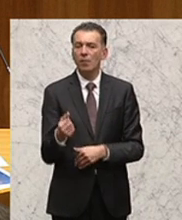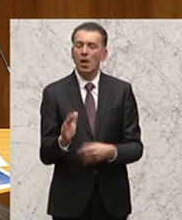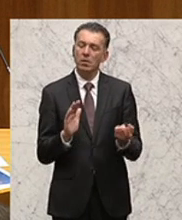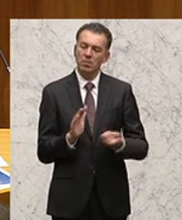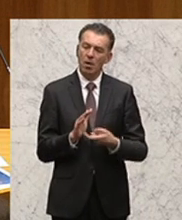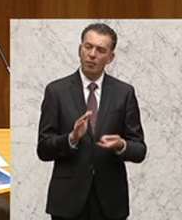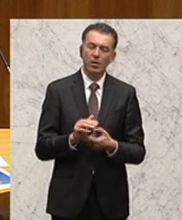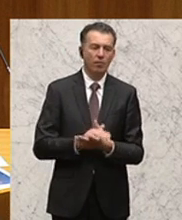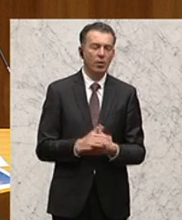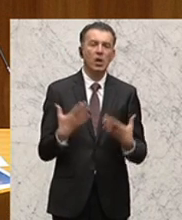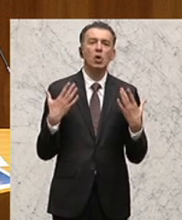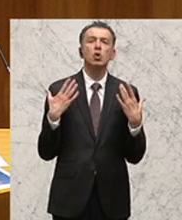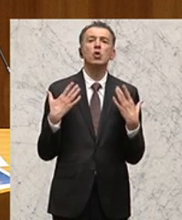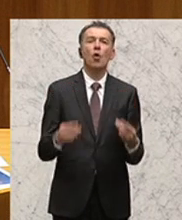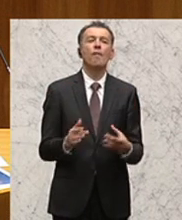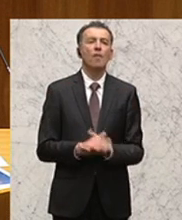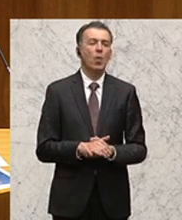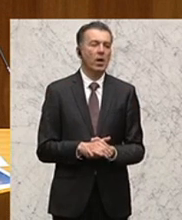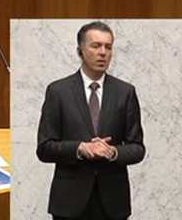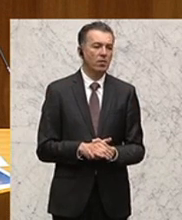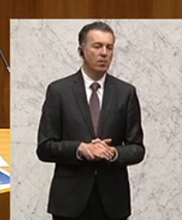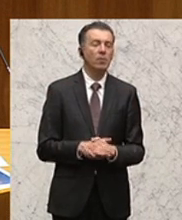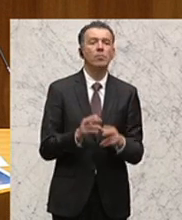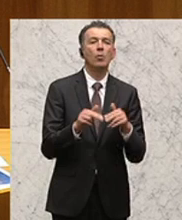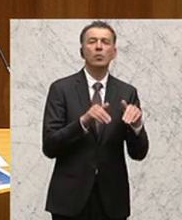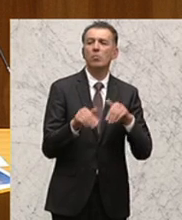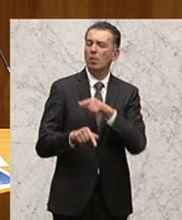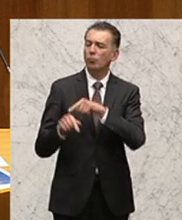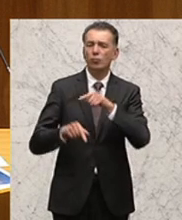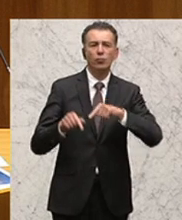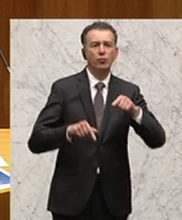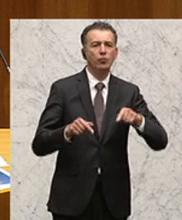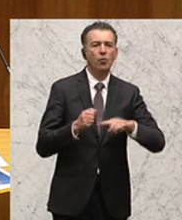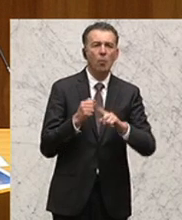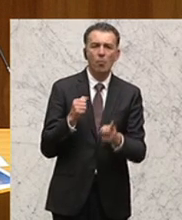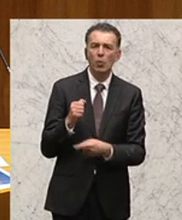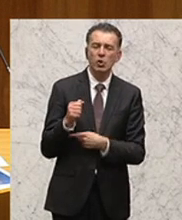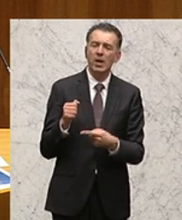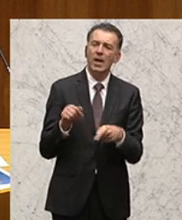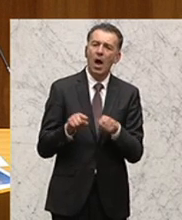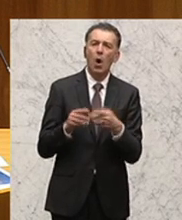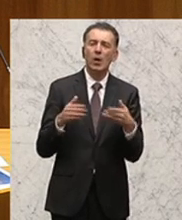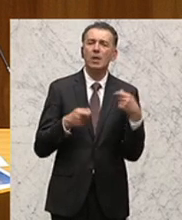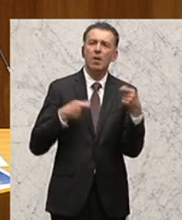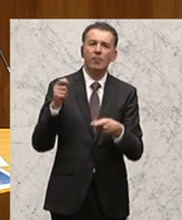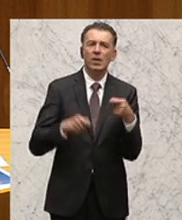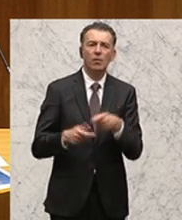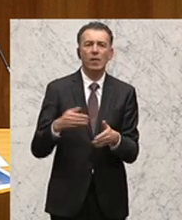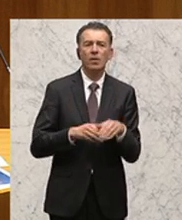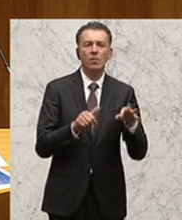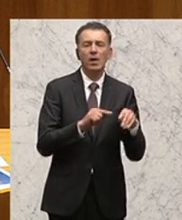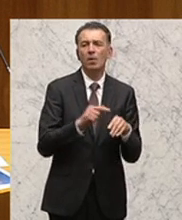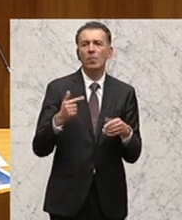werden aufgefordert, umgehend einen zwischen den betroffenen Bundesministerien akkordierten Budgetpfad Klimafinanzierung für die Jahre 2016